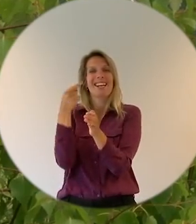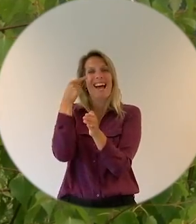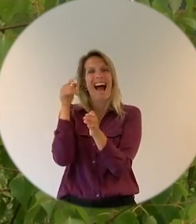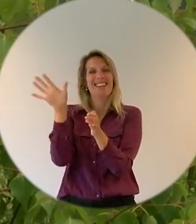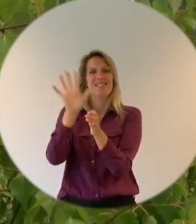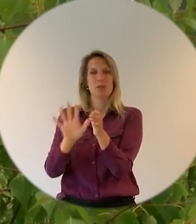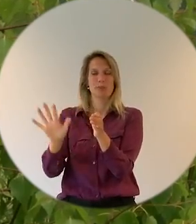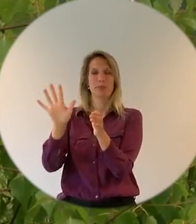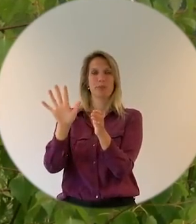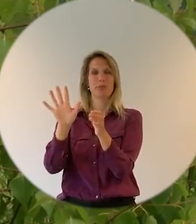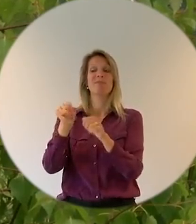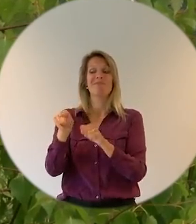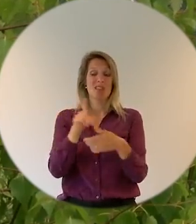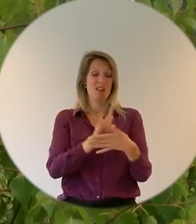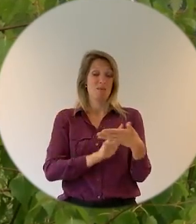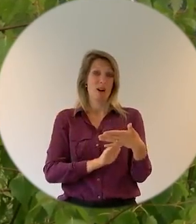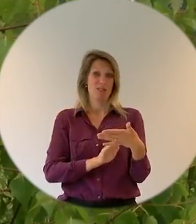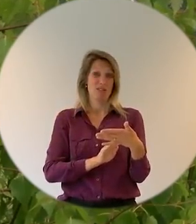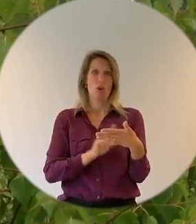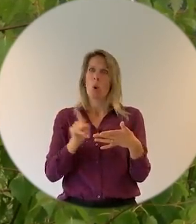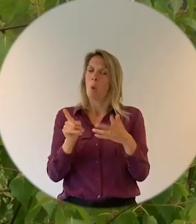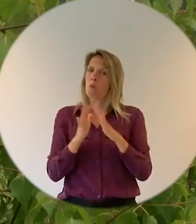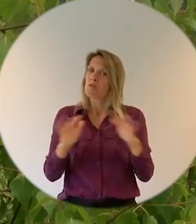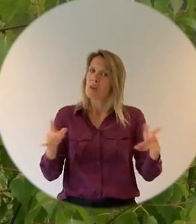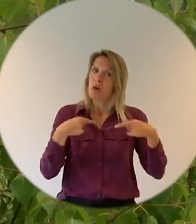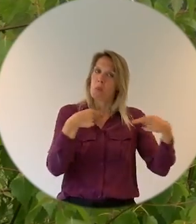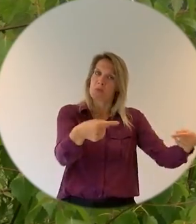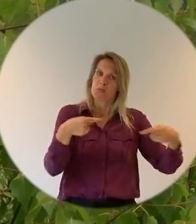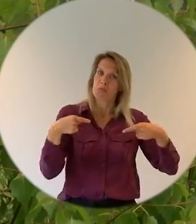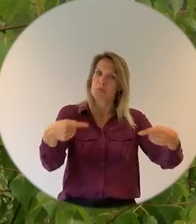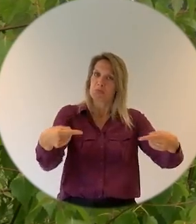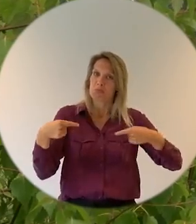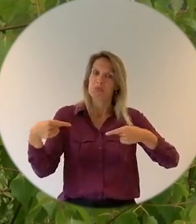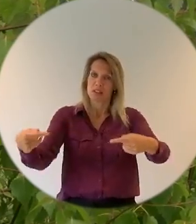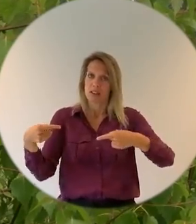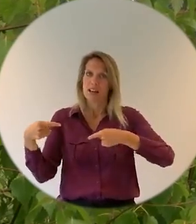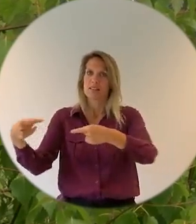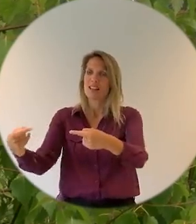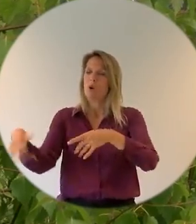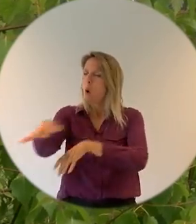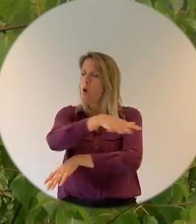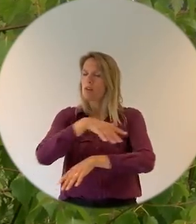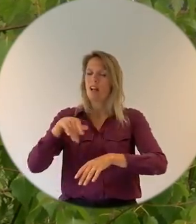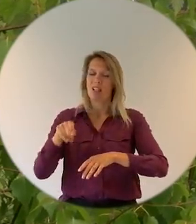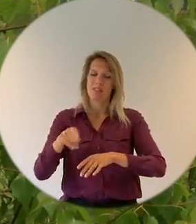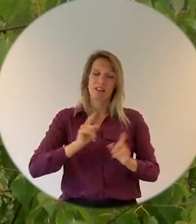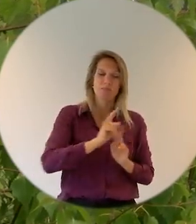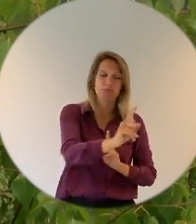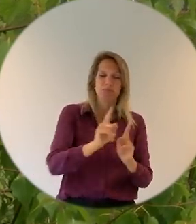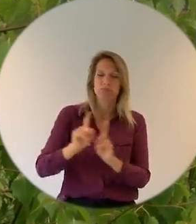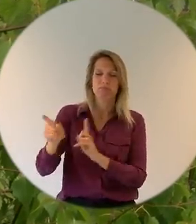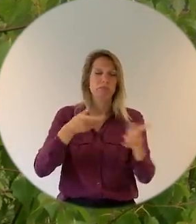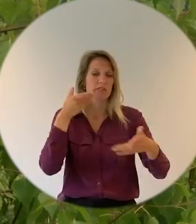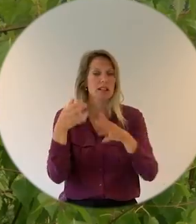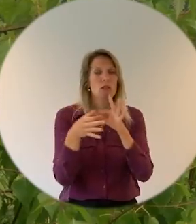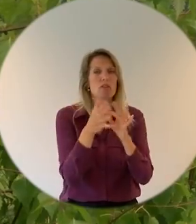Paulus is twee keer, hij heeft heel veel reizen ondernomen en overal waar hij kwam ging hij vertellen over Jezus, over zijn